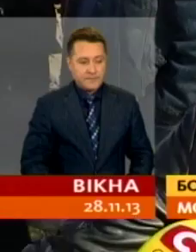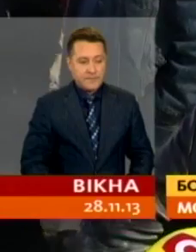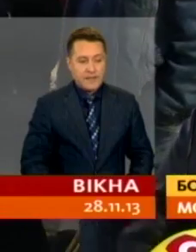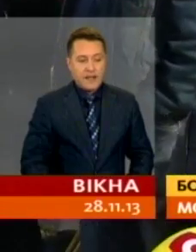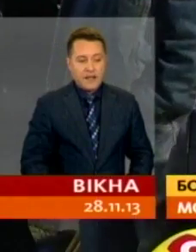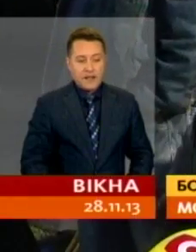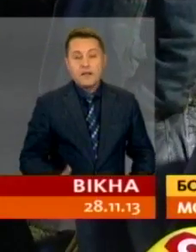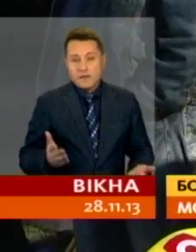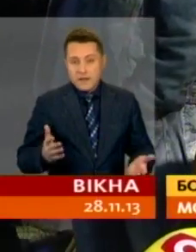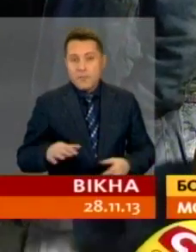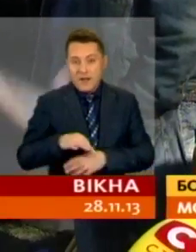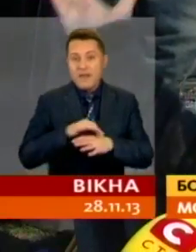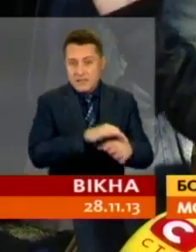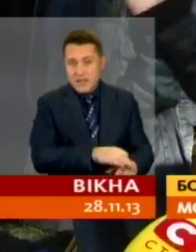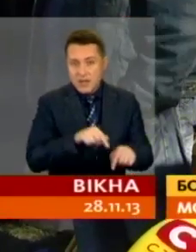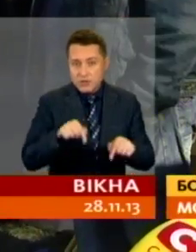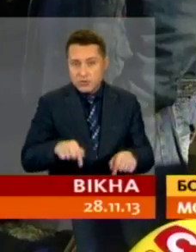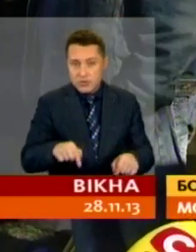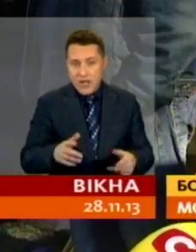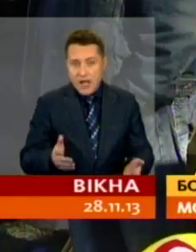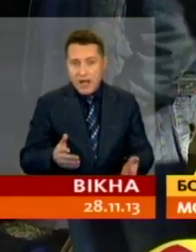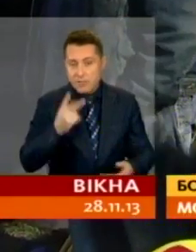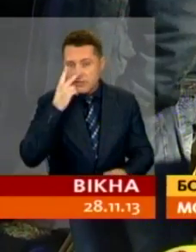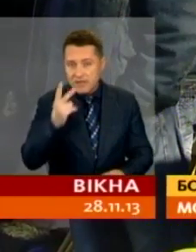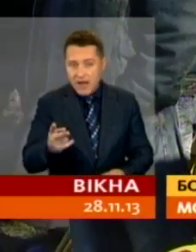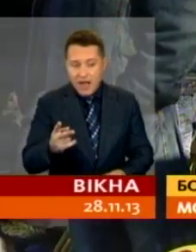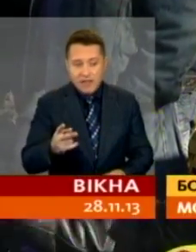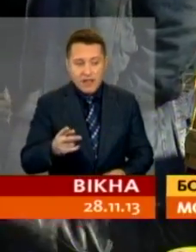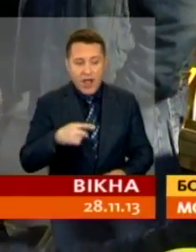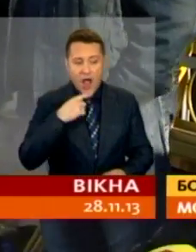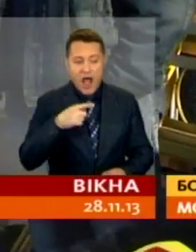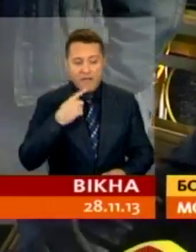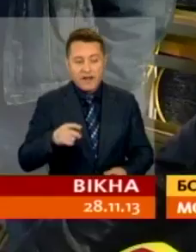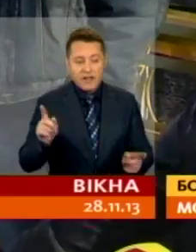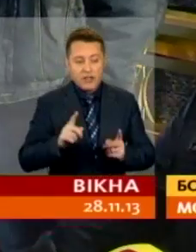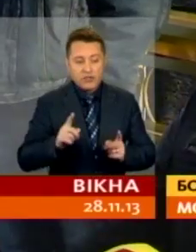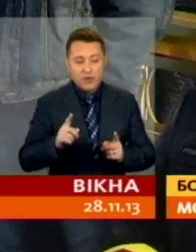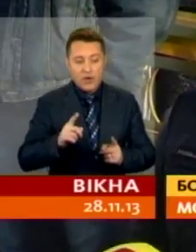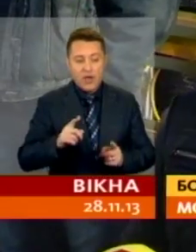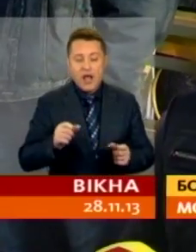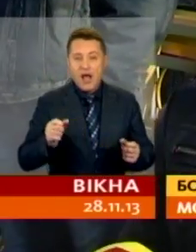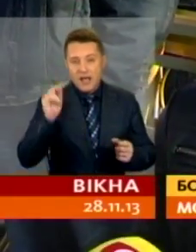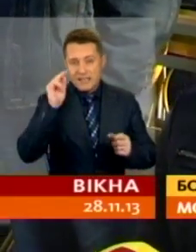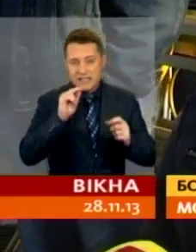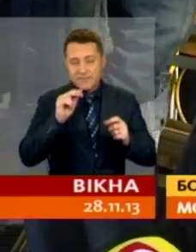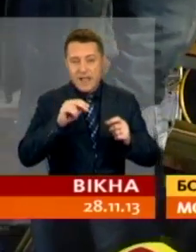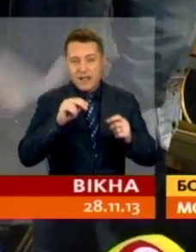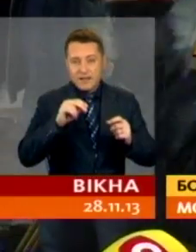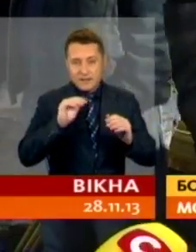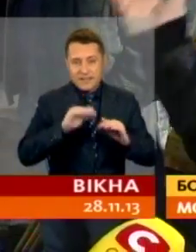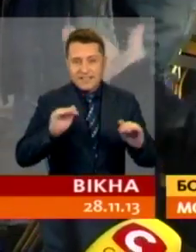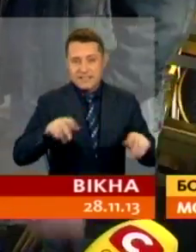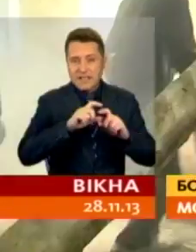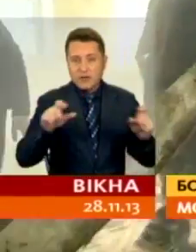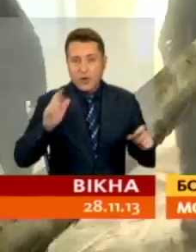і пускали. Раз власті ходили позирати, казали, що ще садок зиму буде. Чи зиму мог бути, але не